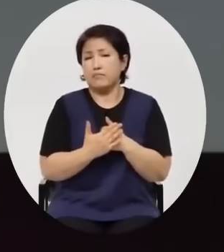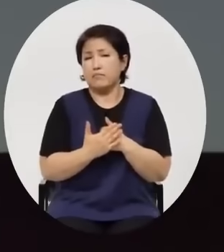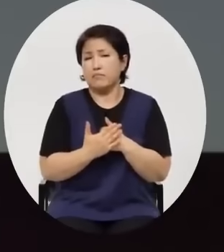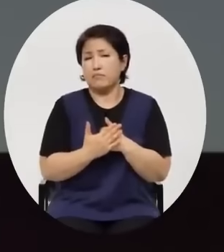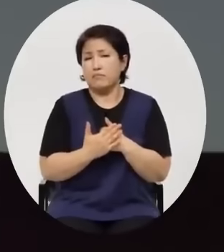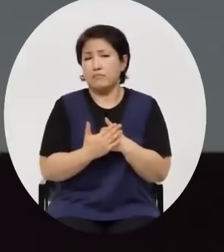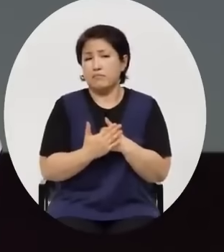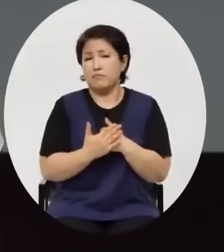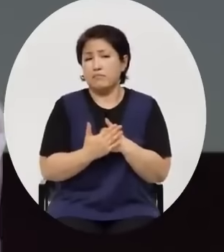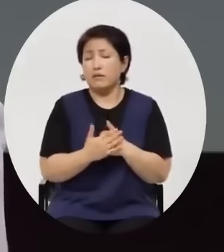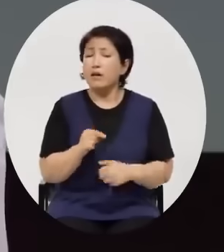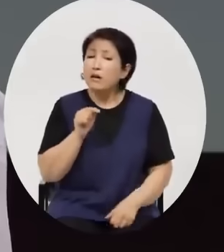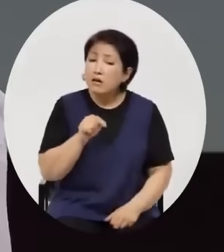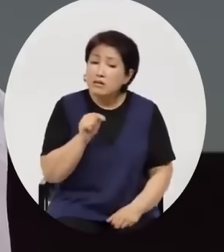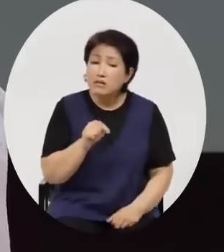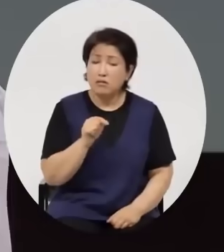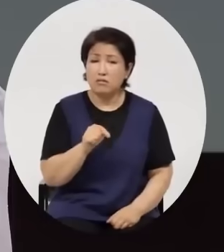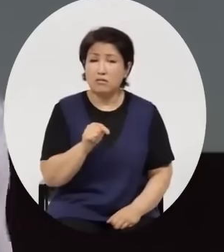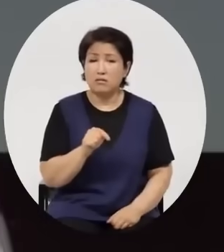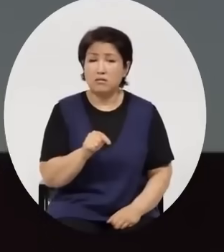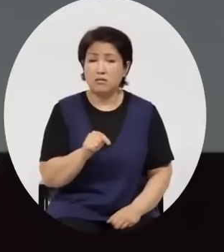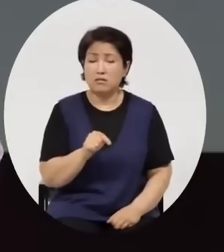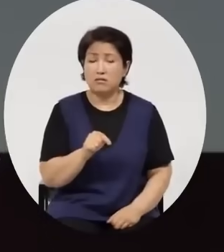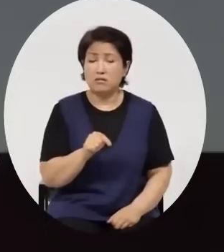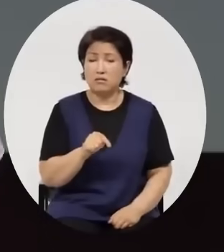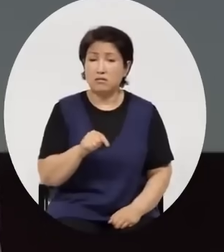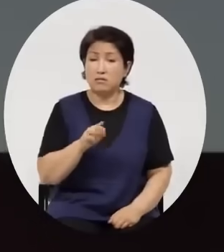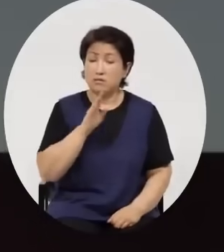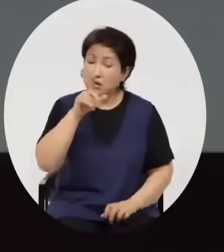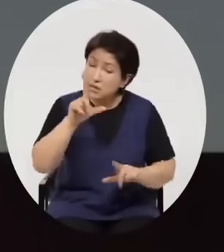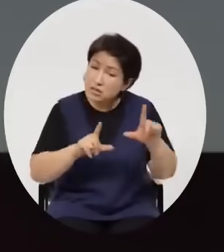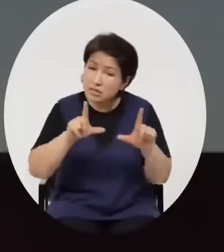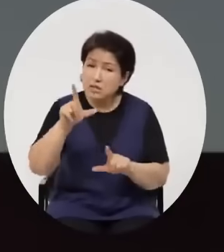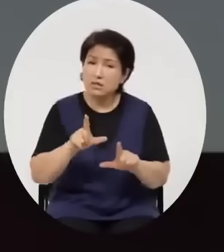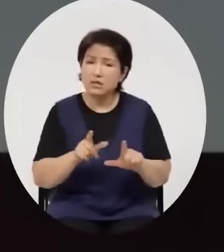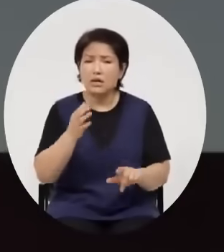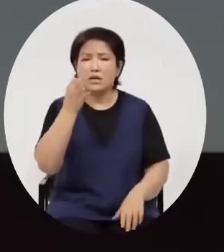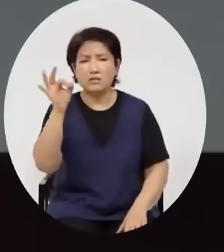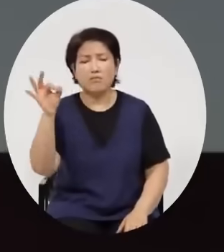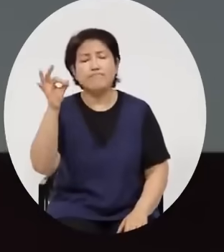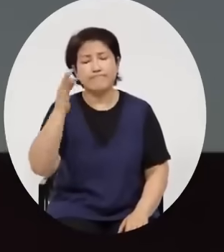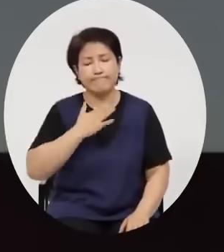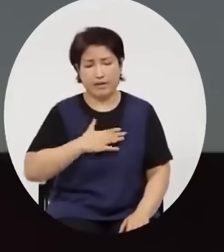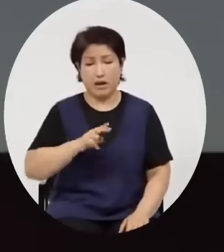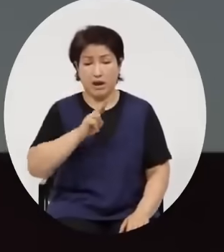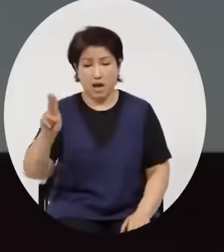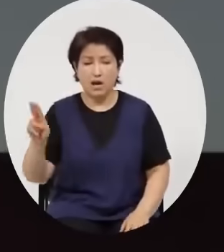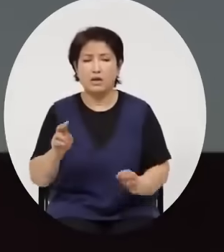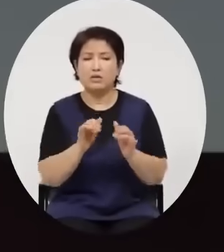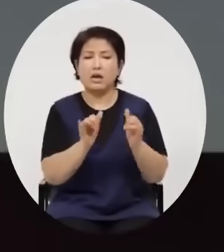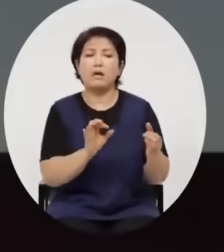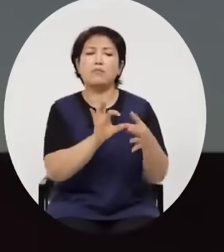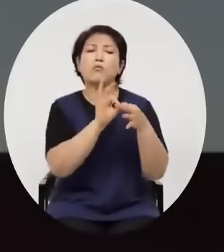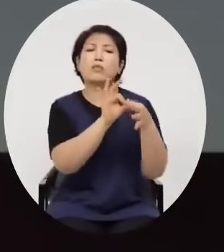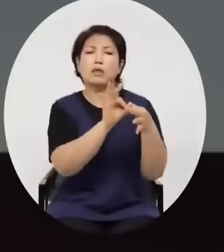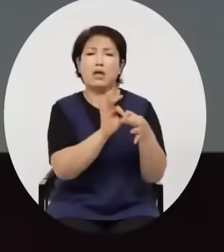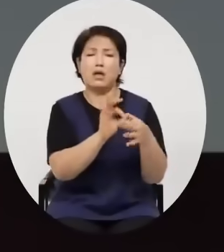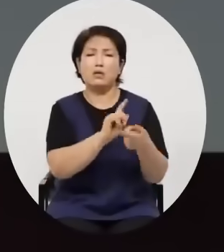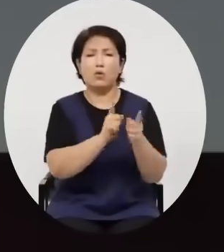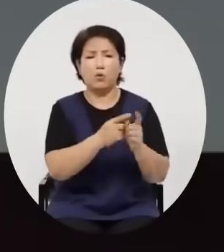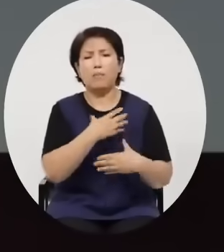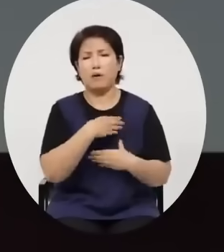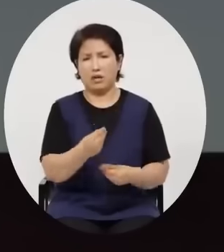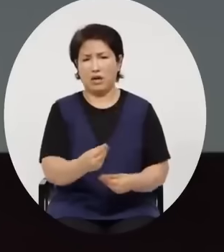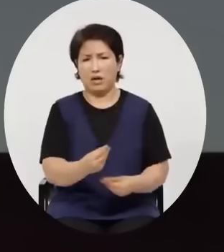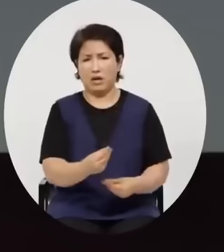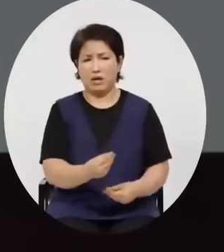그렇게 딱 그 현실을 인정을 해야 인간관계가 편해지는 거예요. 다른 사람이 자기밖에 생각 못하는 걸